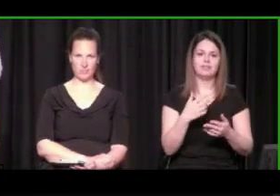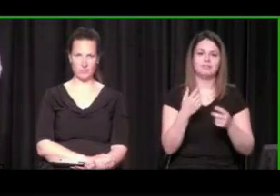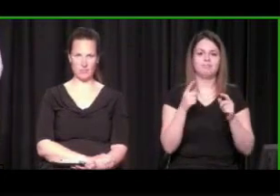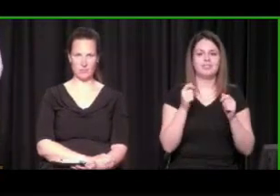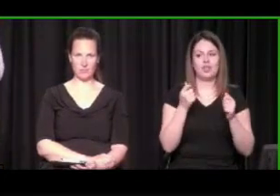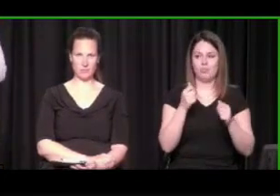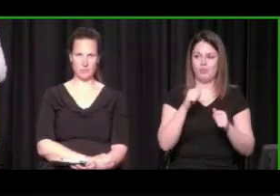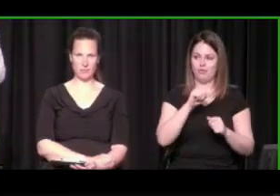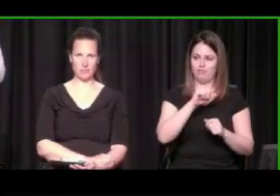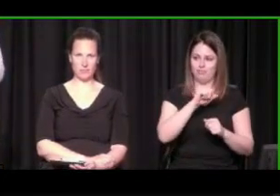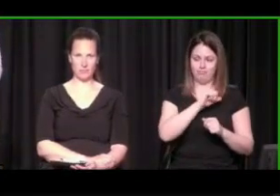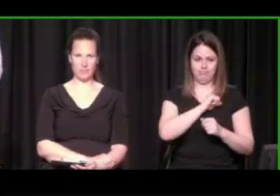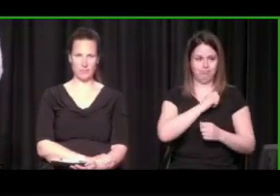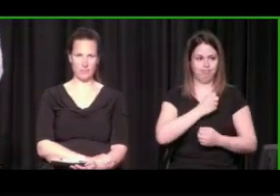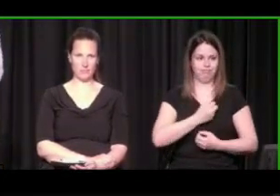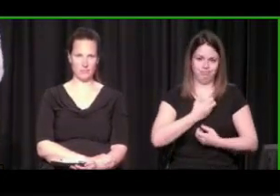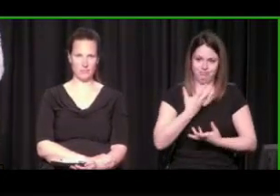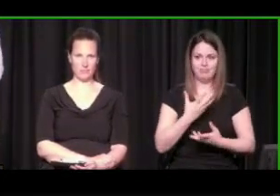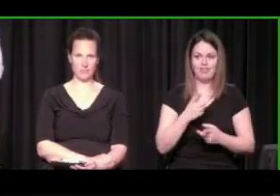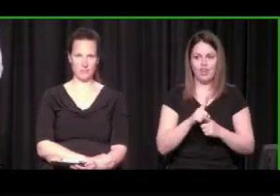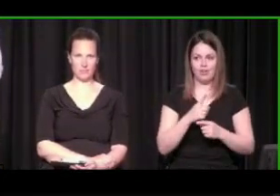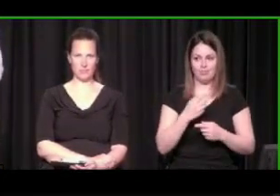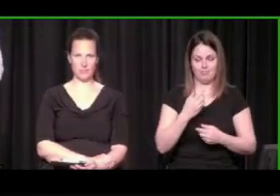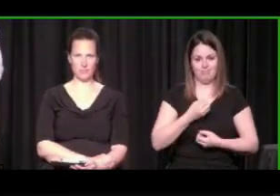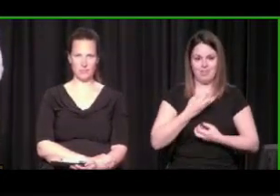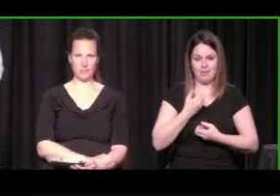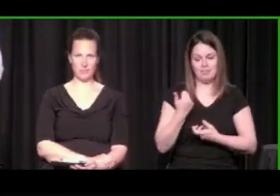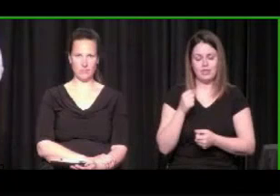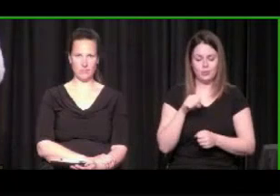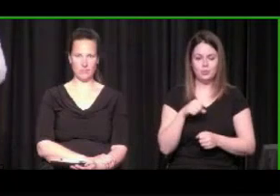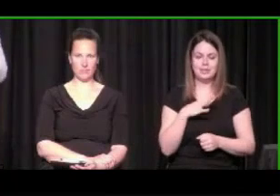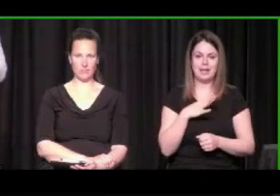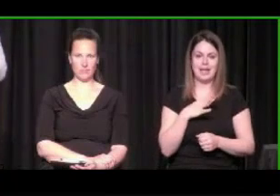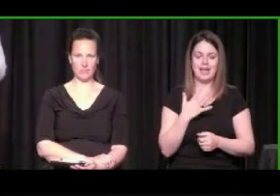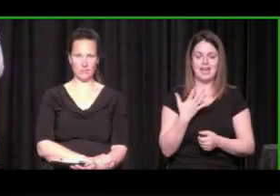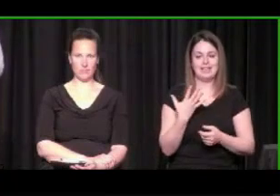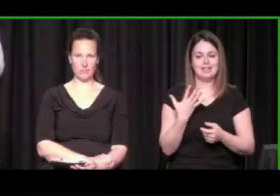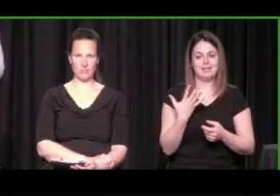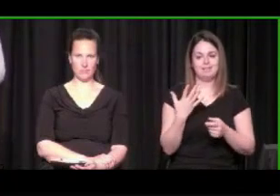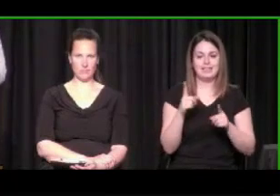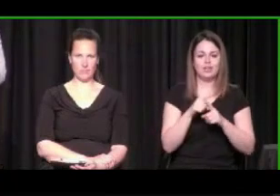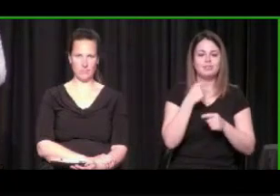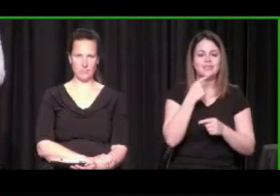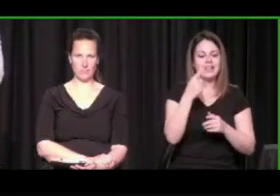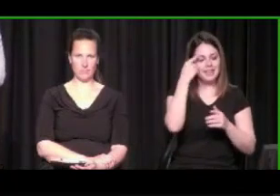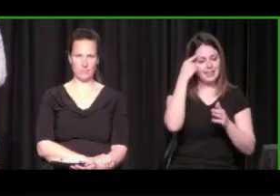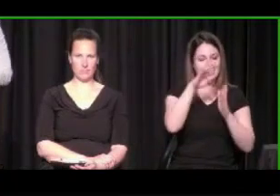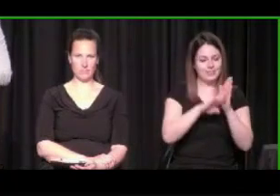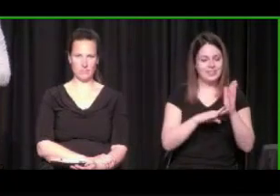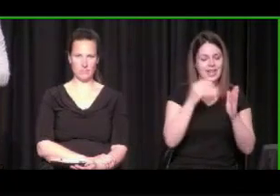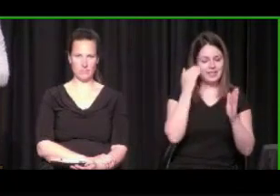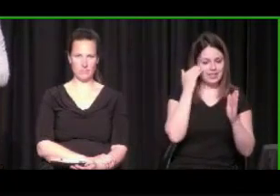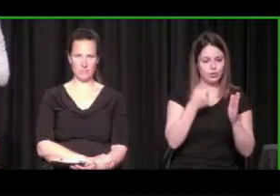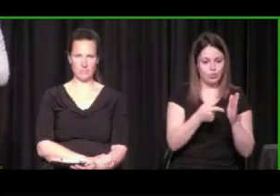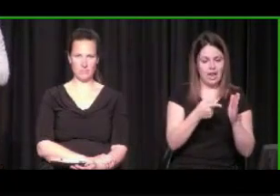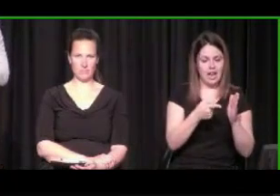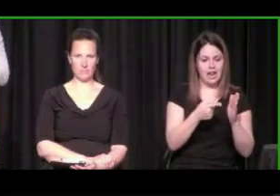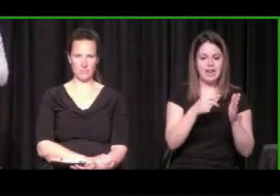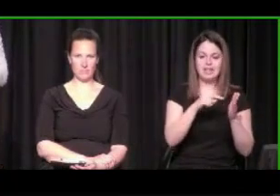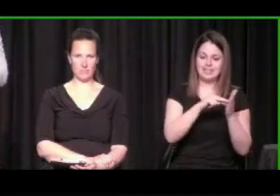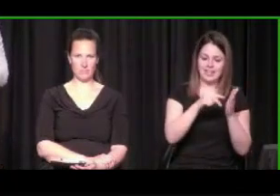comme affirmation, je vois vos réactions, mais c'est un peu une façon de se dire, c'est comme si la déficience intellectuelle à ce moment-là de la